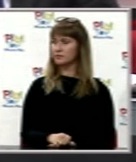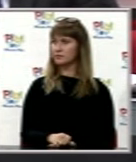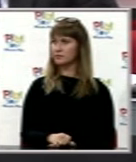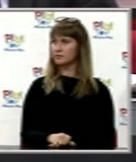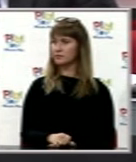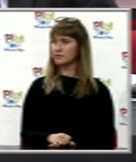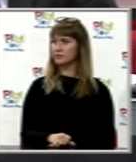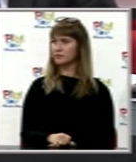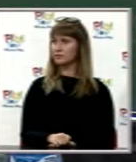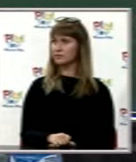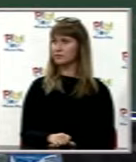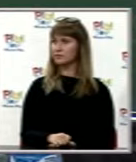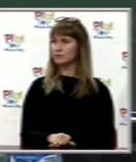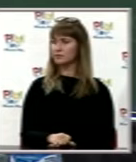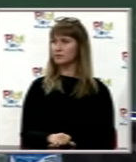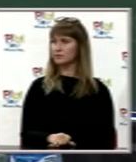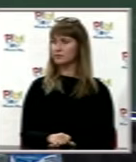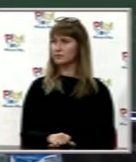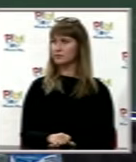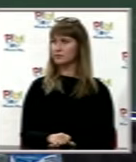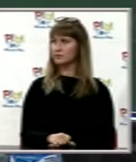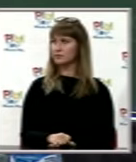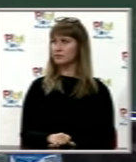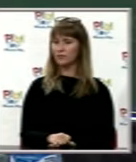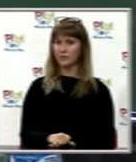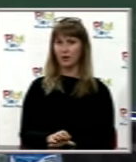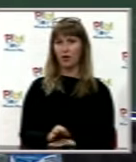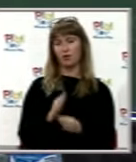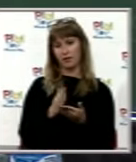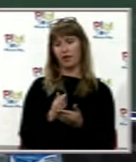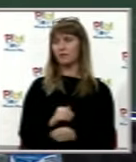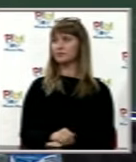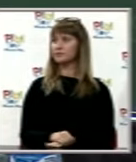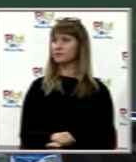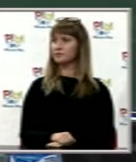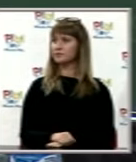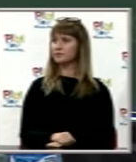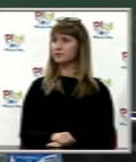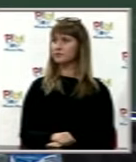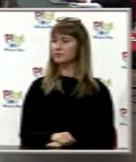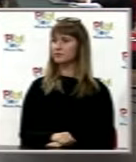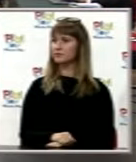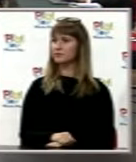umożliwił przeprowadzenie i zakończenie głosowania. To tyle, nie mógłbym spać spokojnie, gdybym Państwu tego nie powiedział.